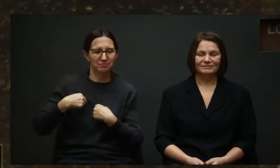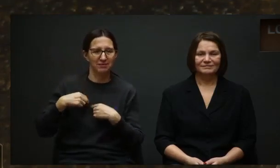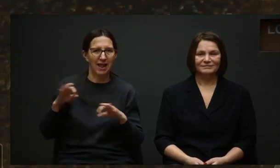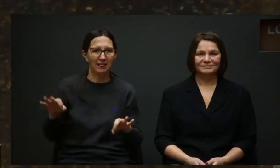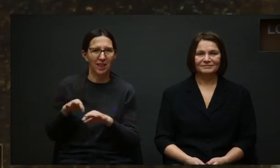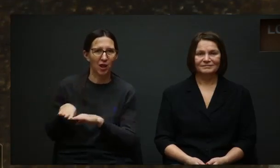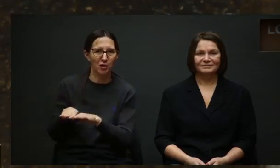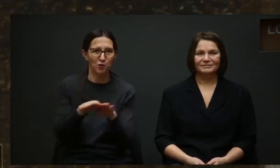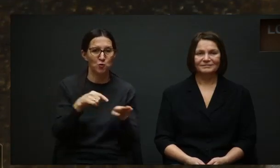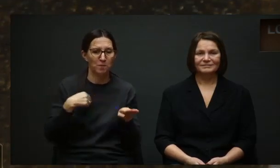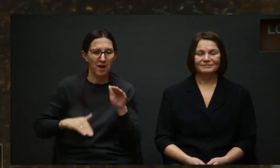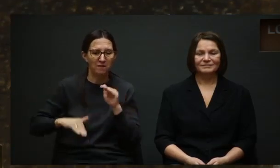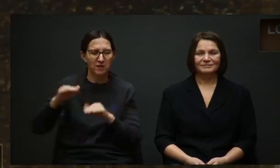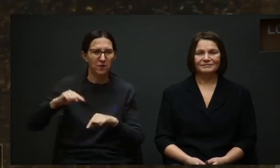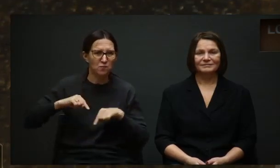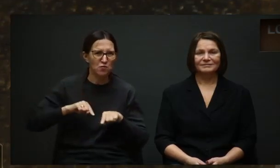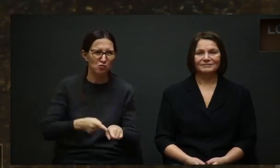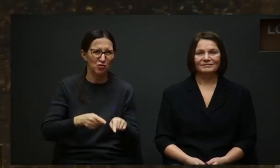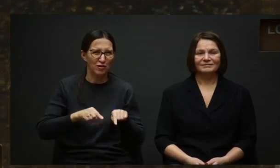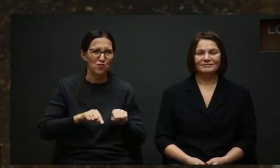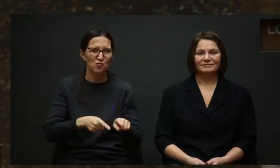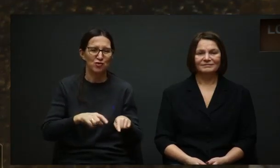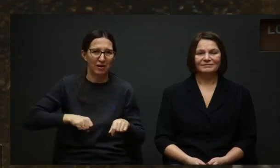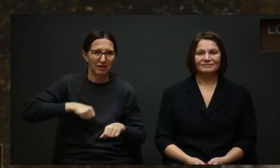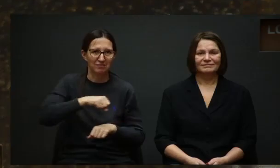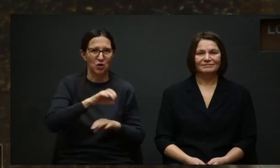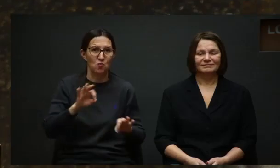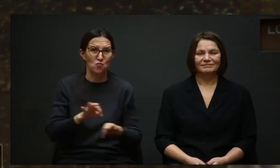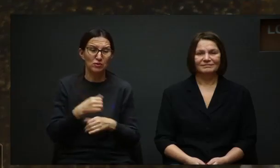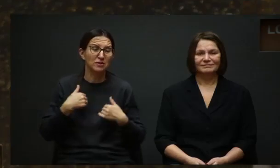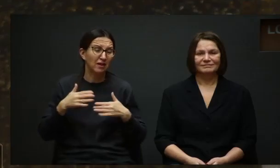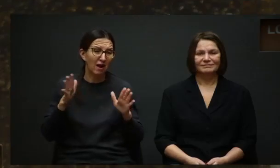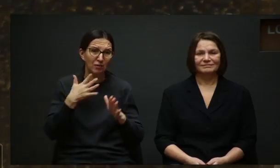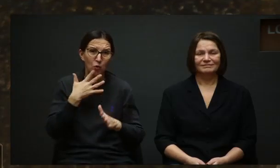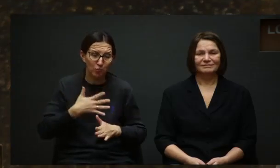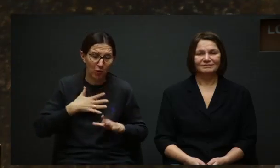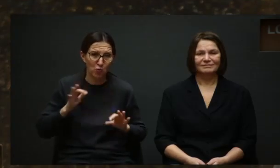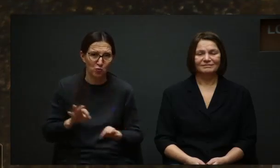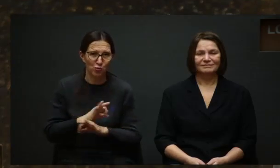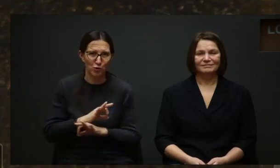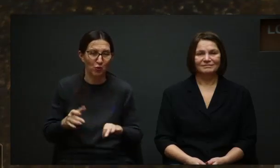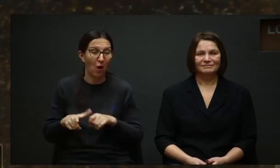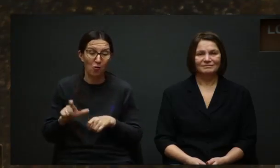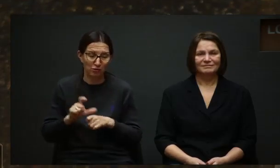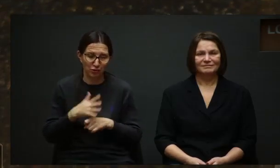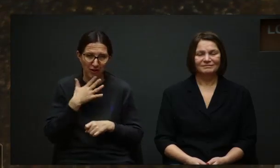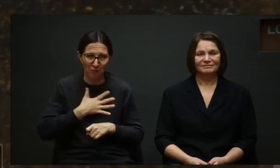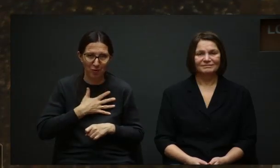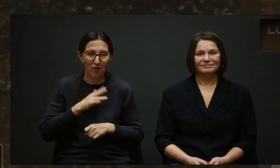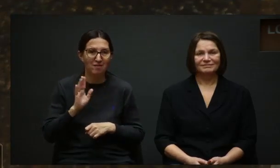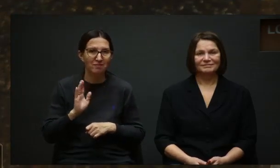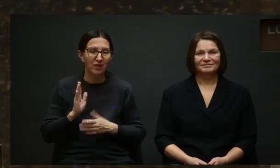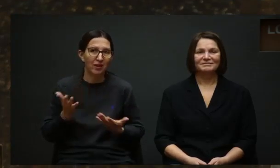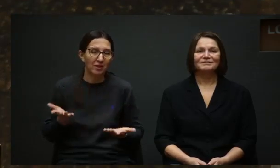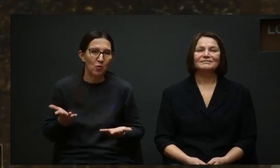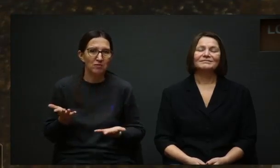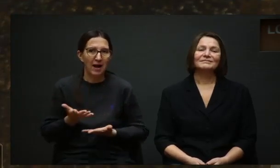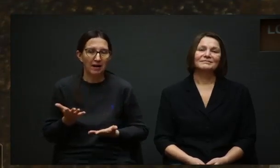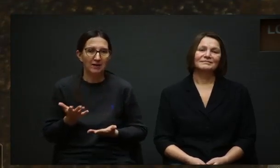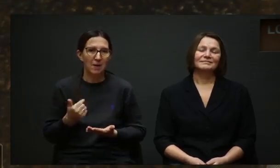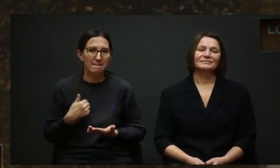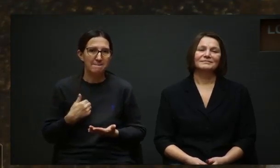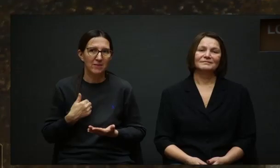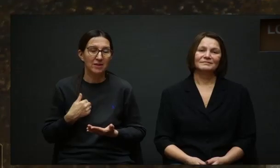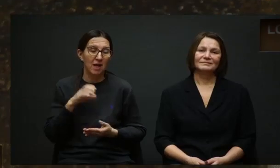и меня в детстве страшно мучили музыкой. Я музыку люблю очень и как-то с удовольствием